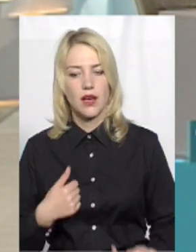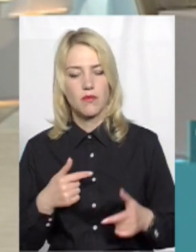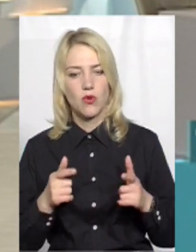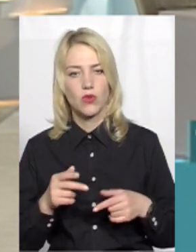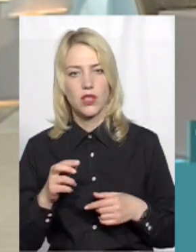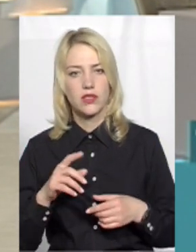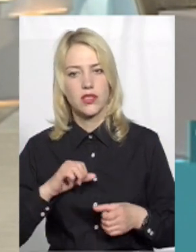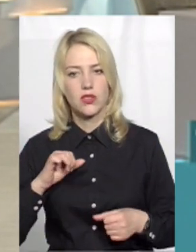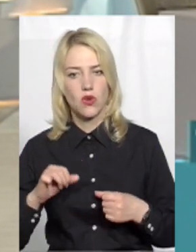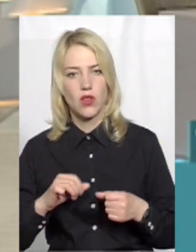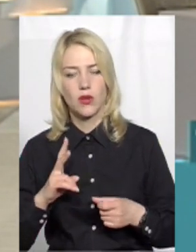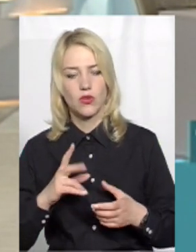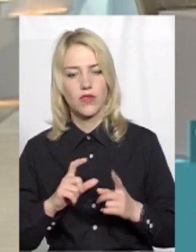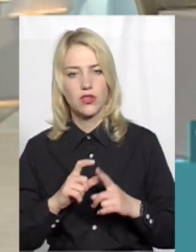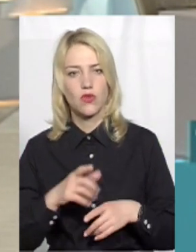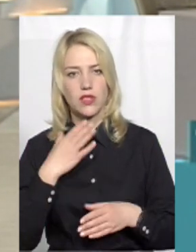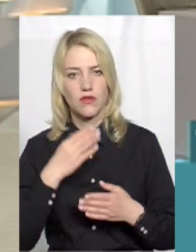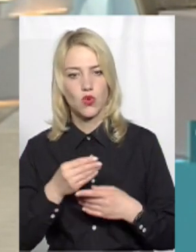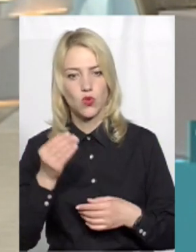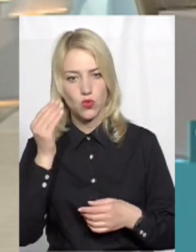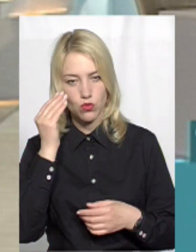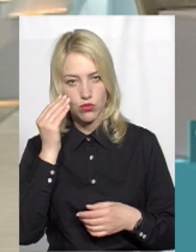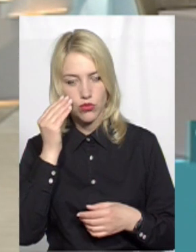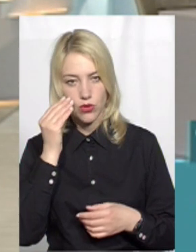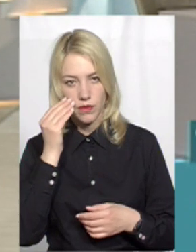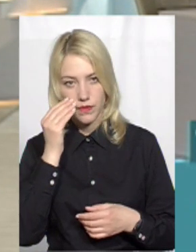погодилася з колегами, які вже висловили свою думку